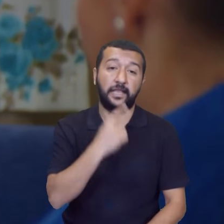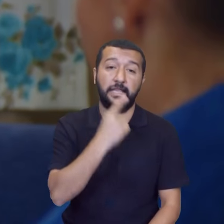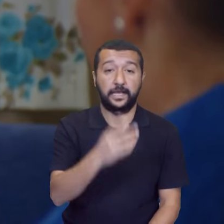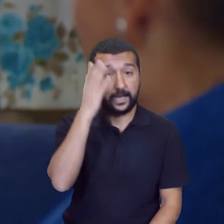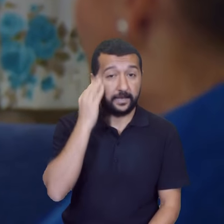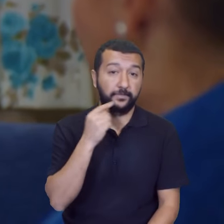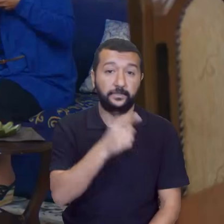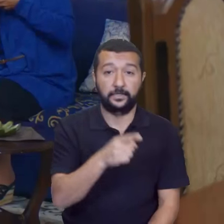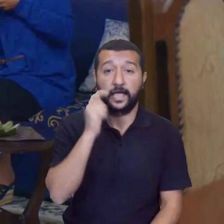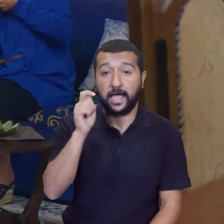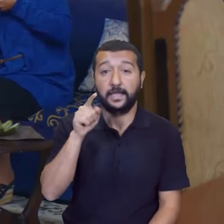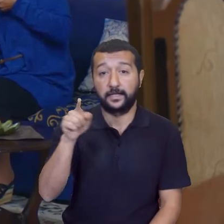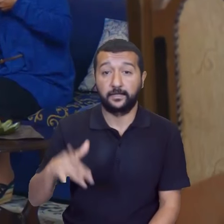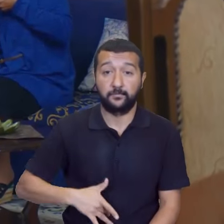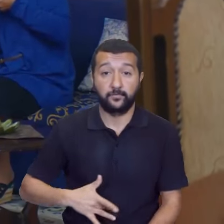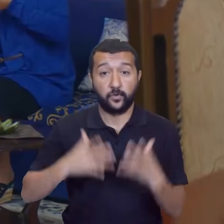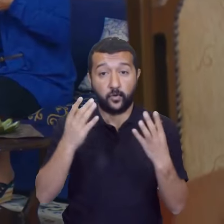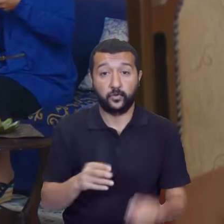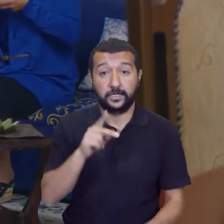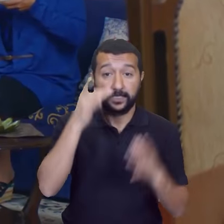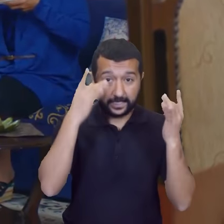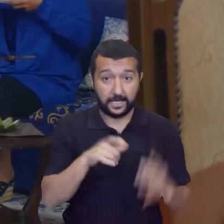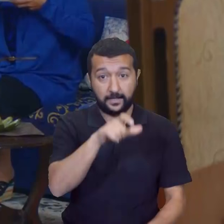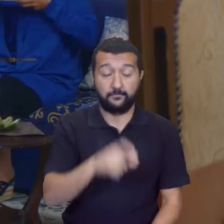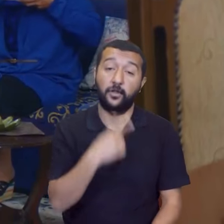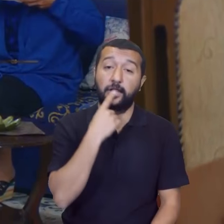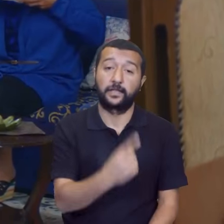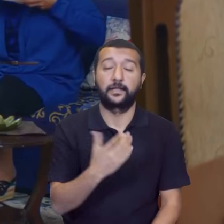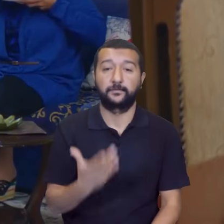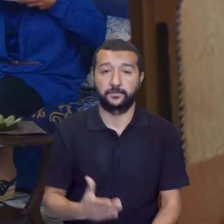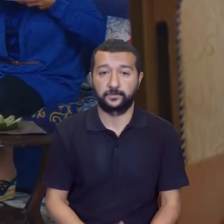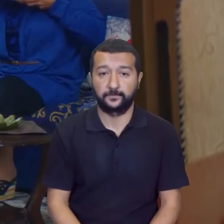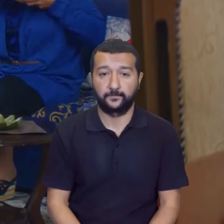manasında. Kaynanalar memnun oldukları gelinlere böyle derlermiş.